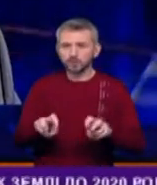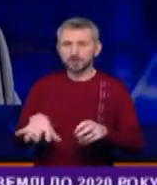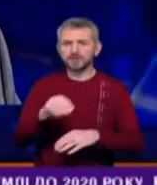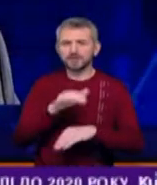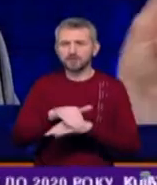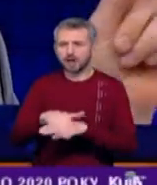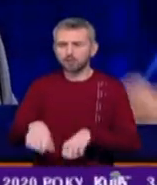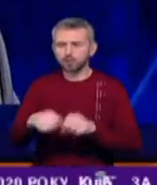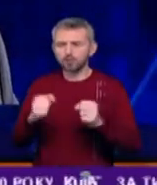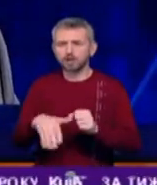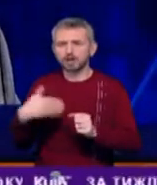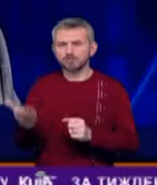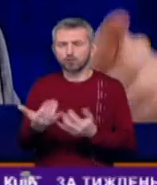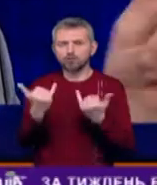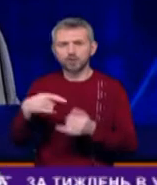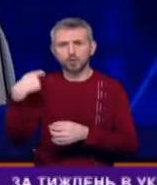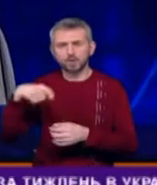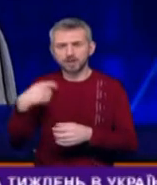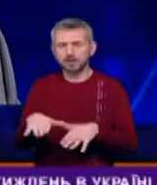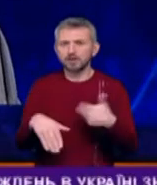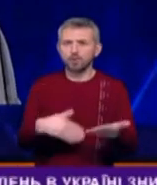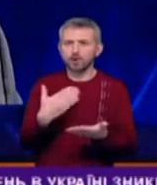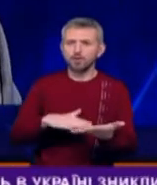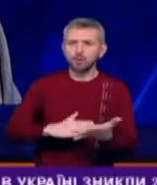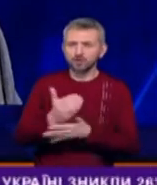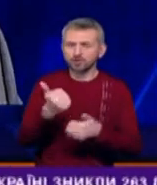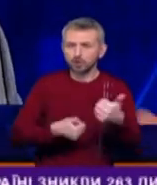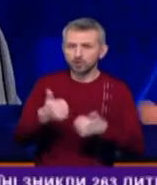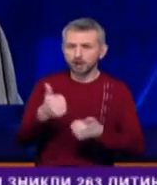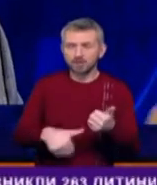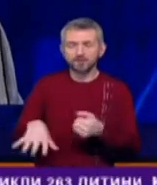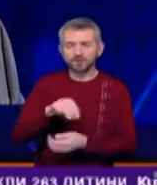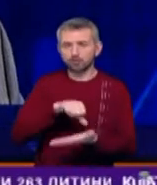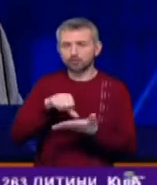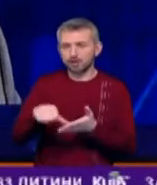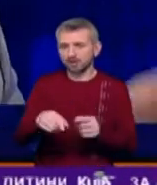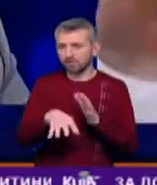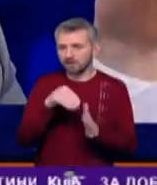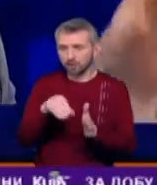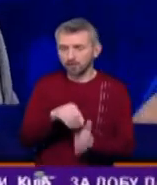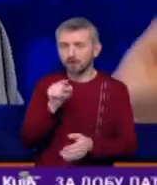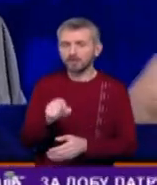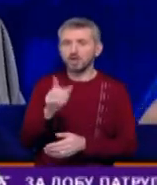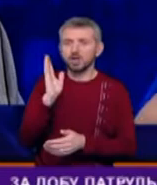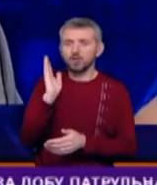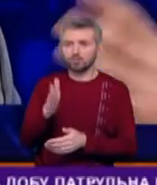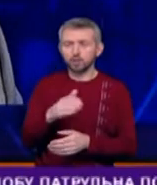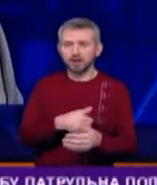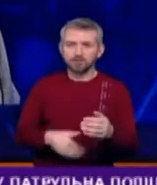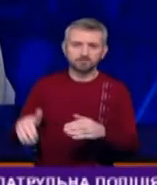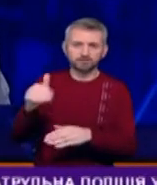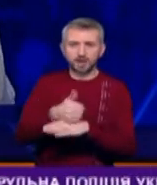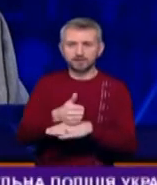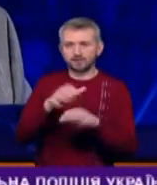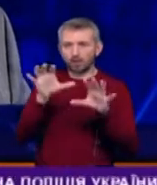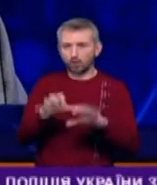факти порушення з боку чинного президента, з боку його політичних конкурентів і всіх учасників процесу, і він буде над законом, тоді